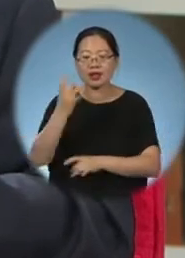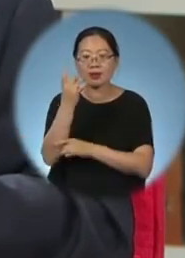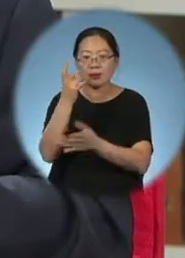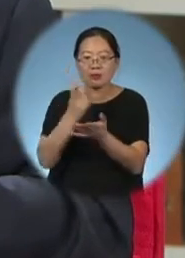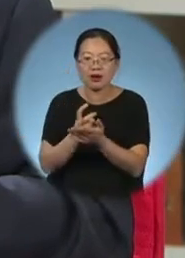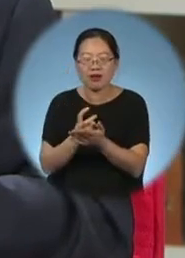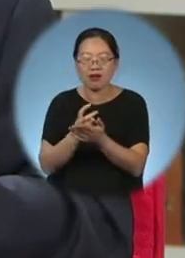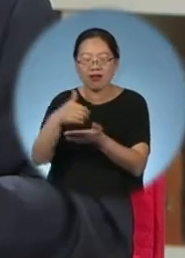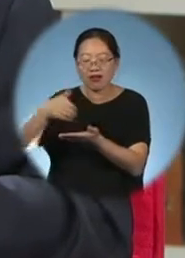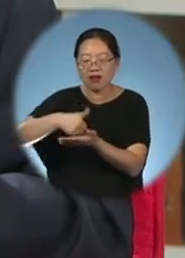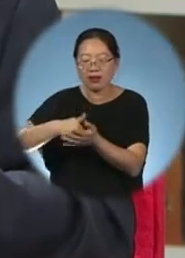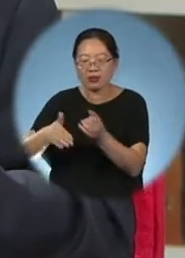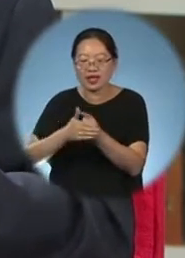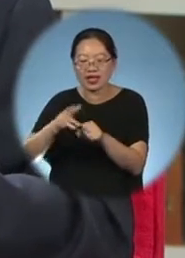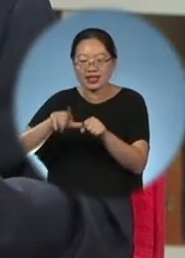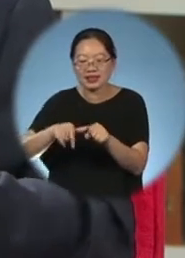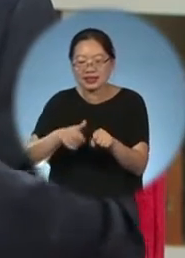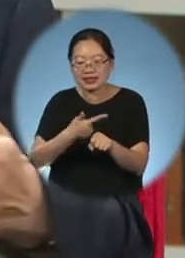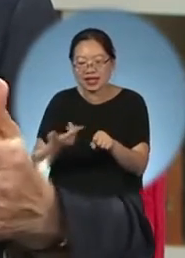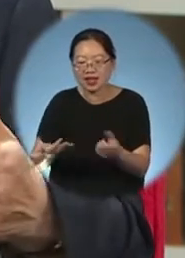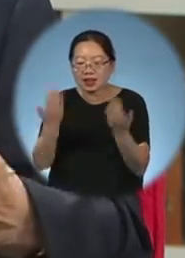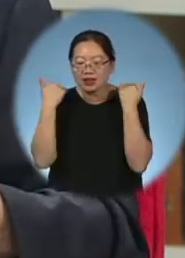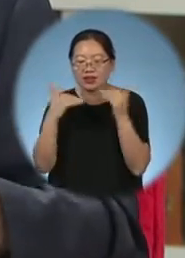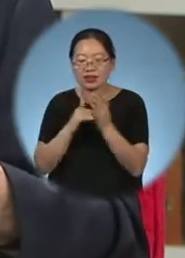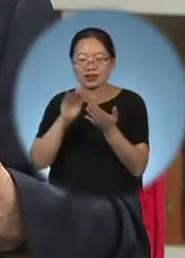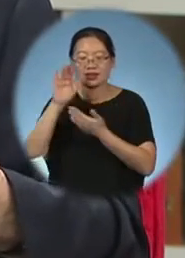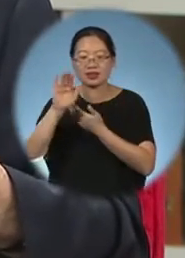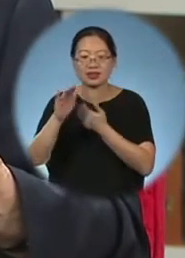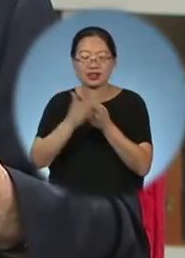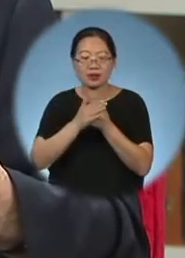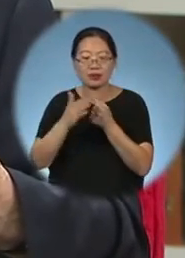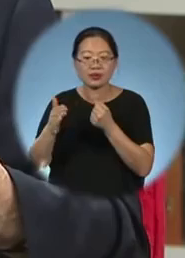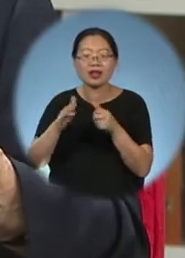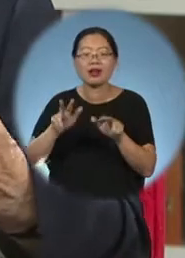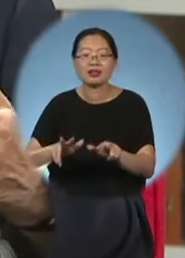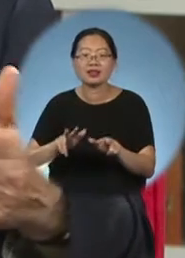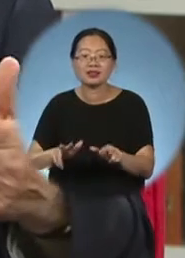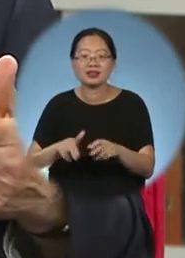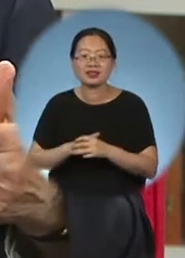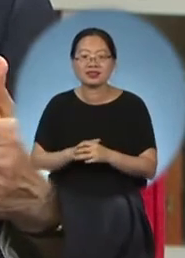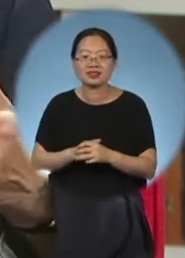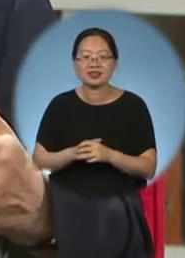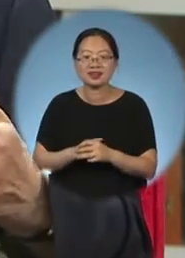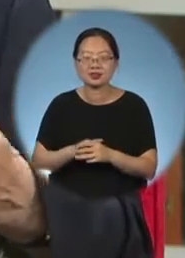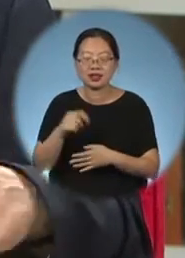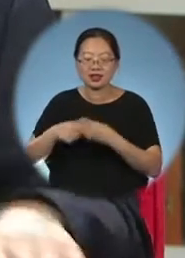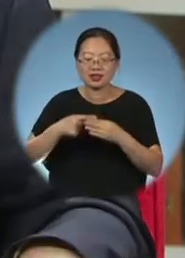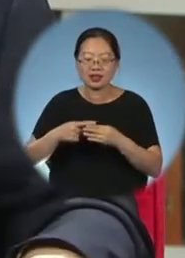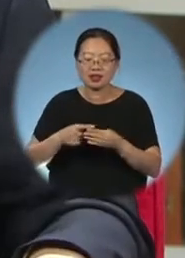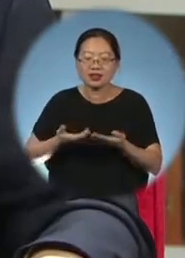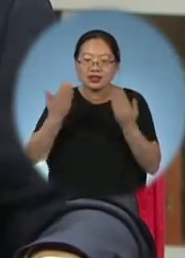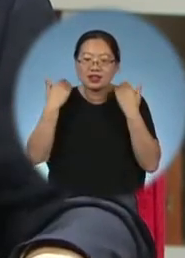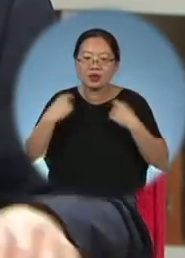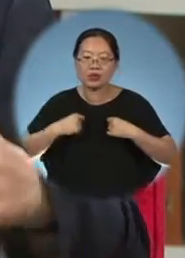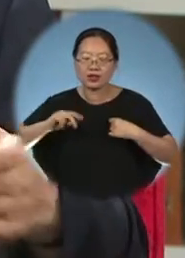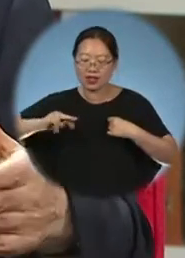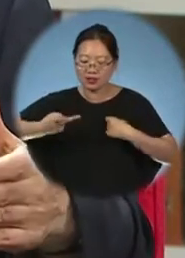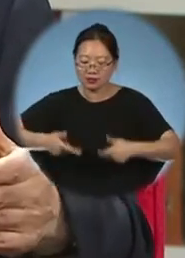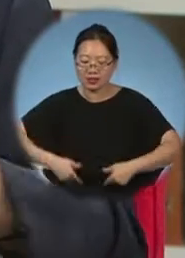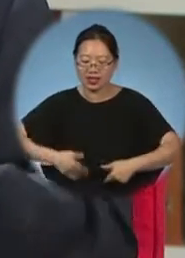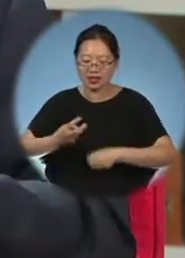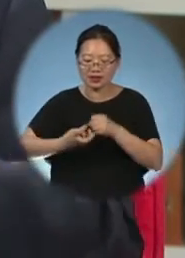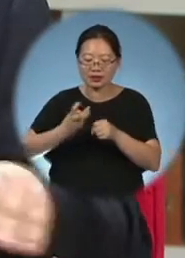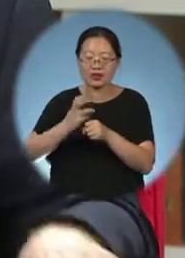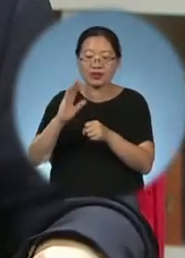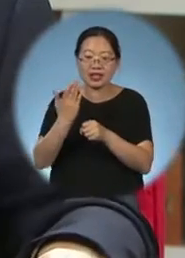헌법이 누더기다. 이건 지금 시간이 지났으니까 이제는 뭐 철진한 옷은 갈아입어야 된다. 또 30년